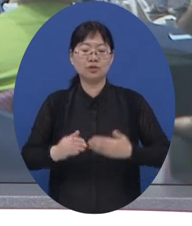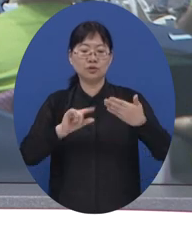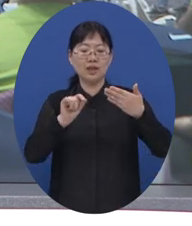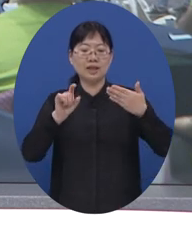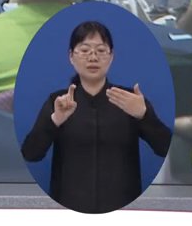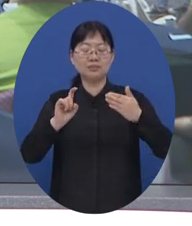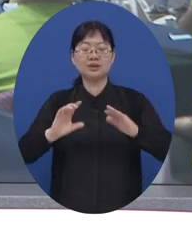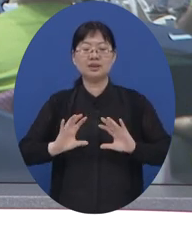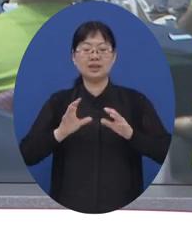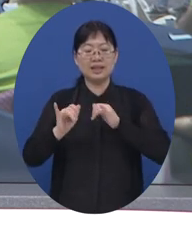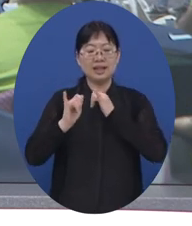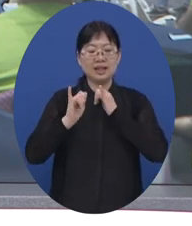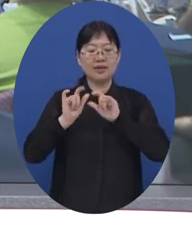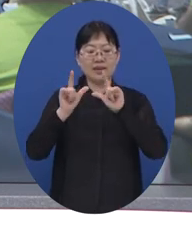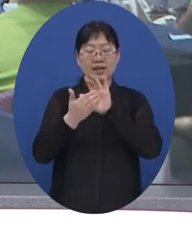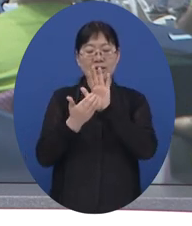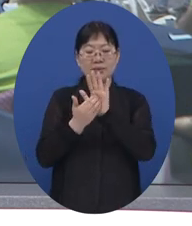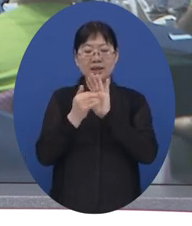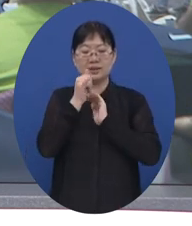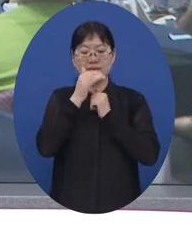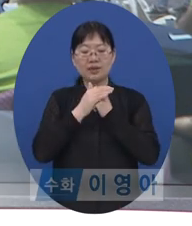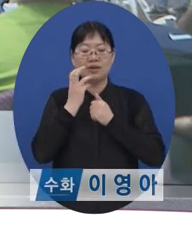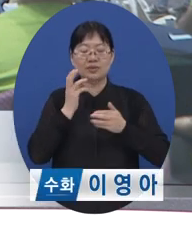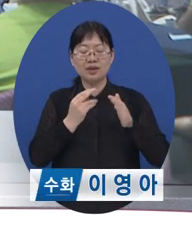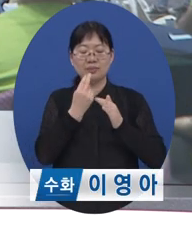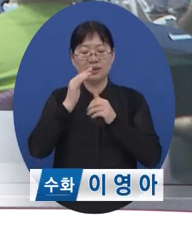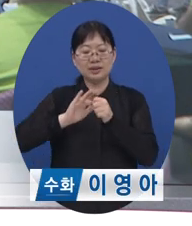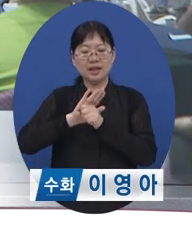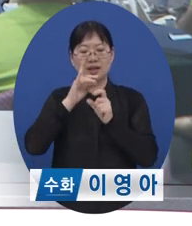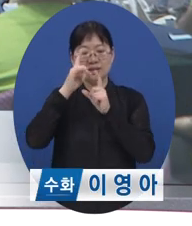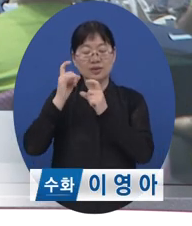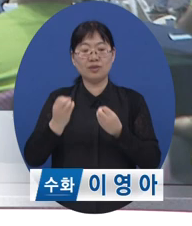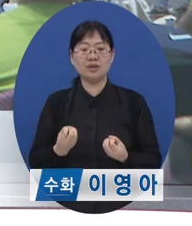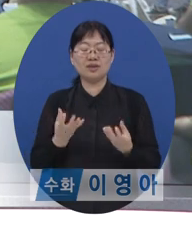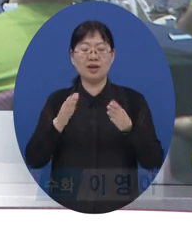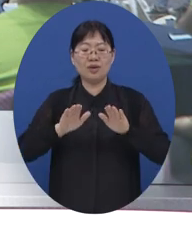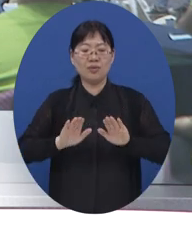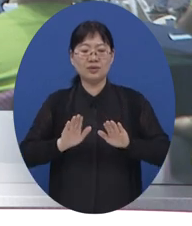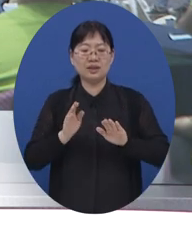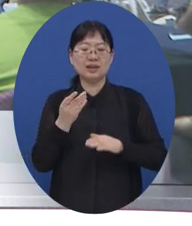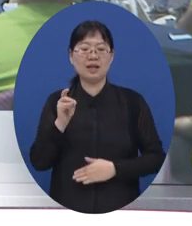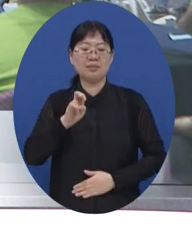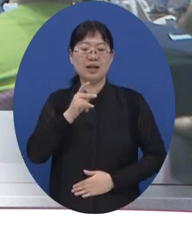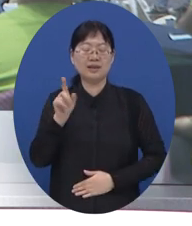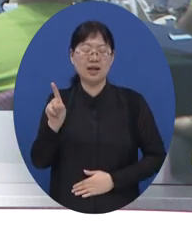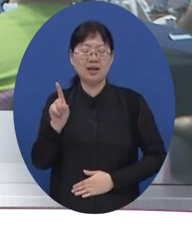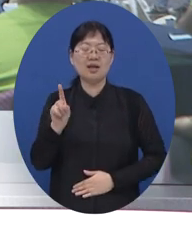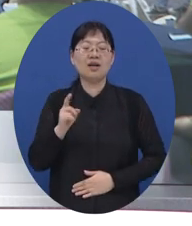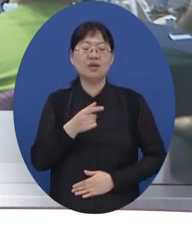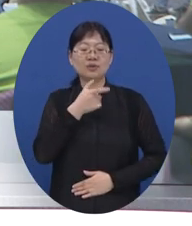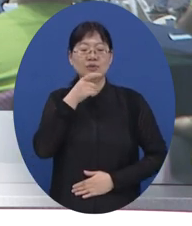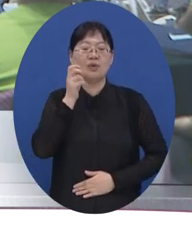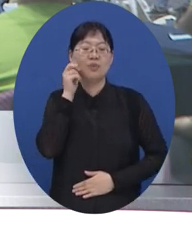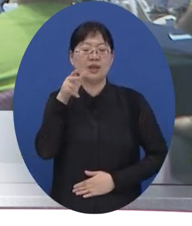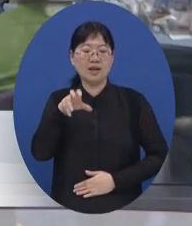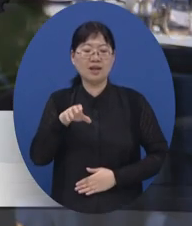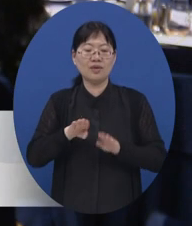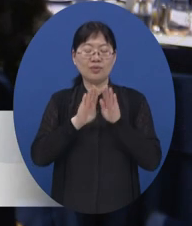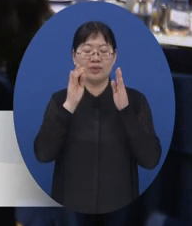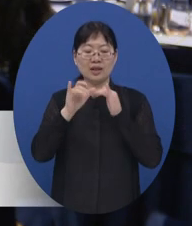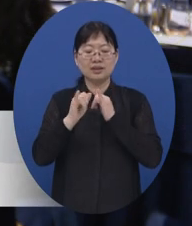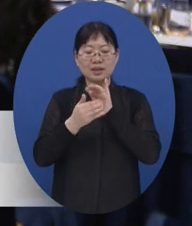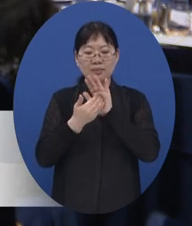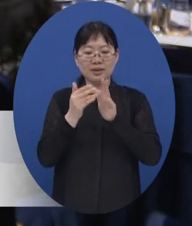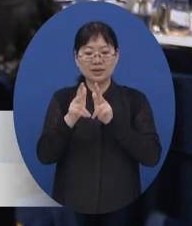9월 10일 세계 자살 예방의 날을 기념해 경우도 생명사랑 기념행사가 오늘 라마다 프라자 수원 호텔에서 열렸습니다